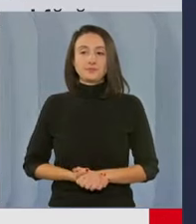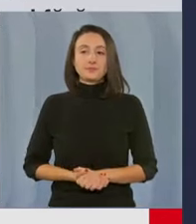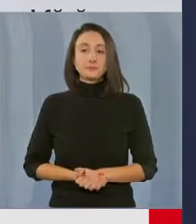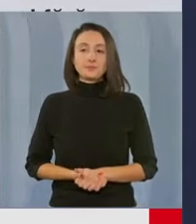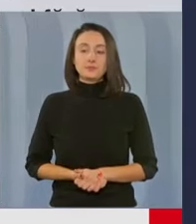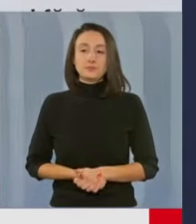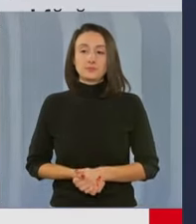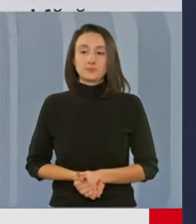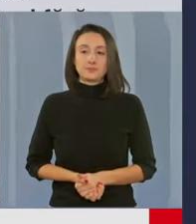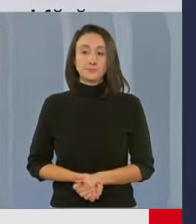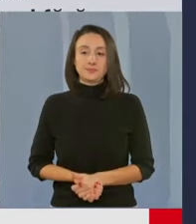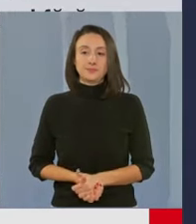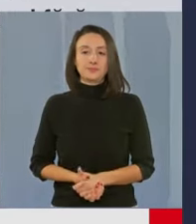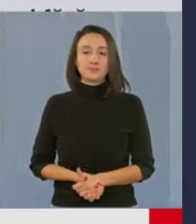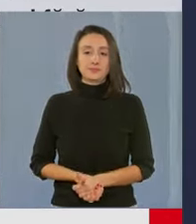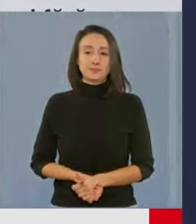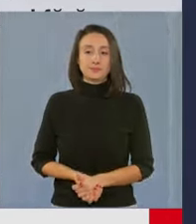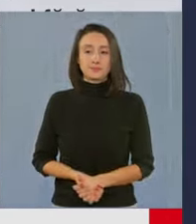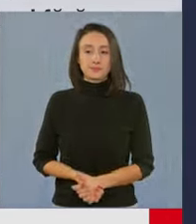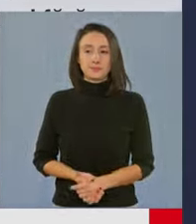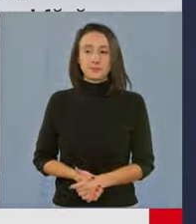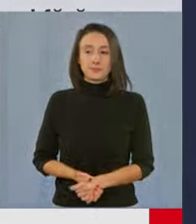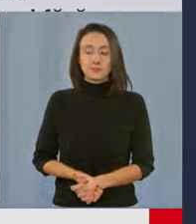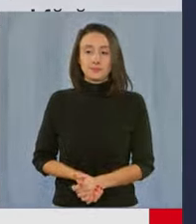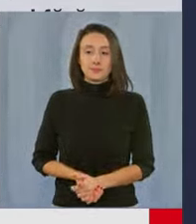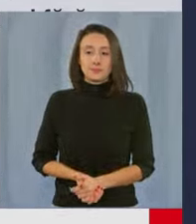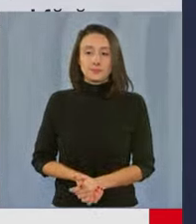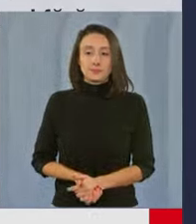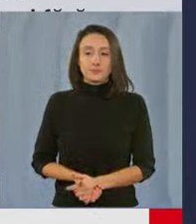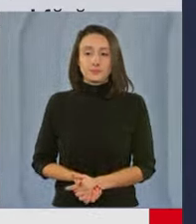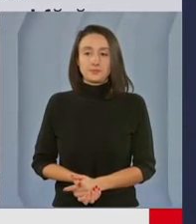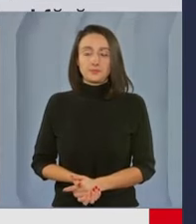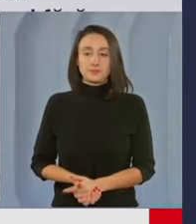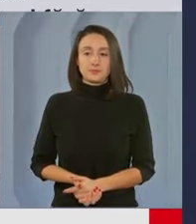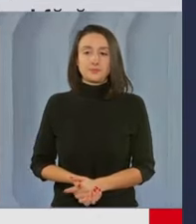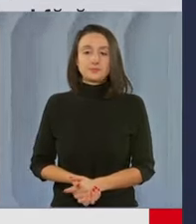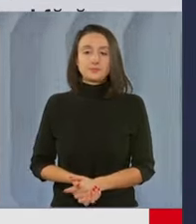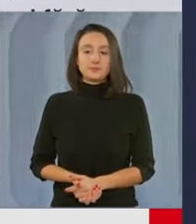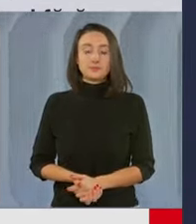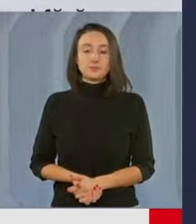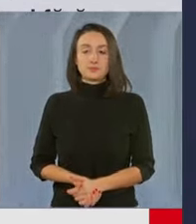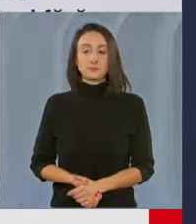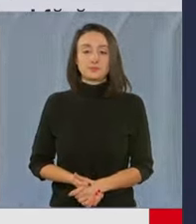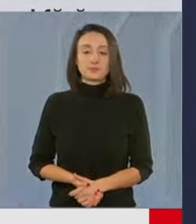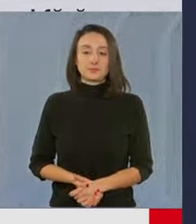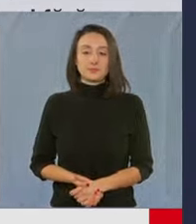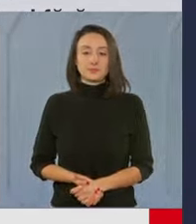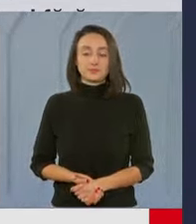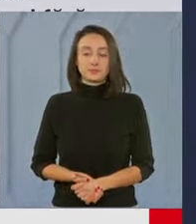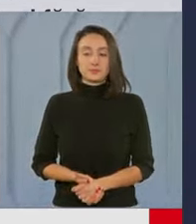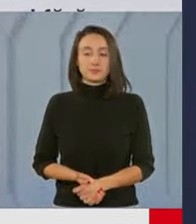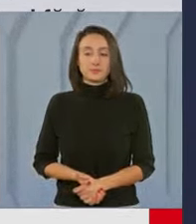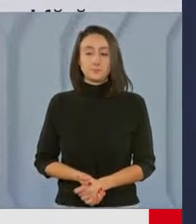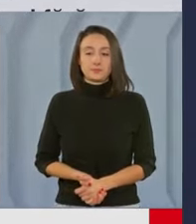după sărbători și după primele zile de activitate să ne vedem și să interacționăm și în cadrul informal. Am considerat că întărește coeziunea